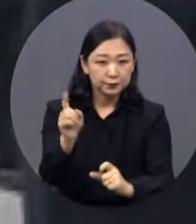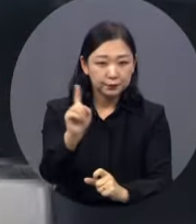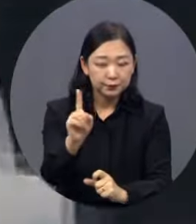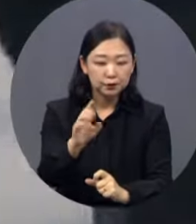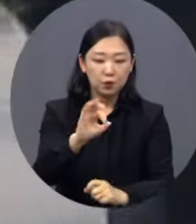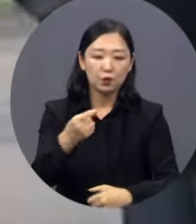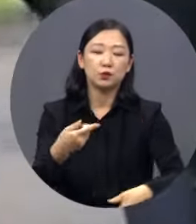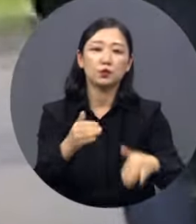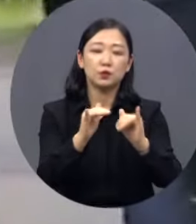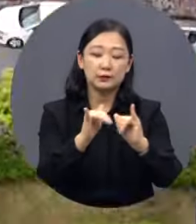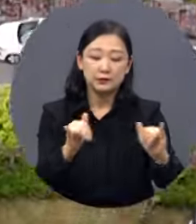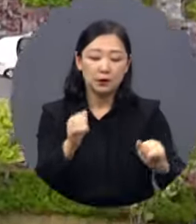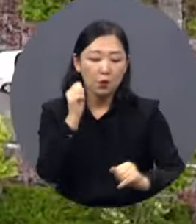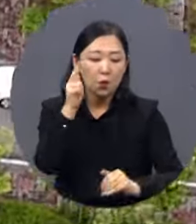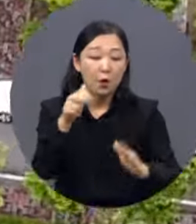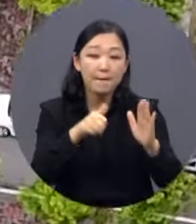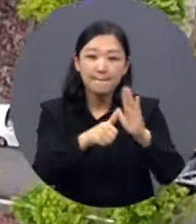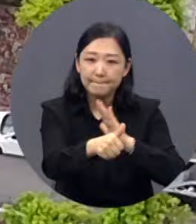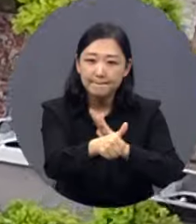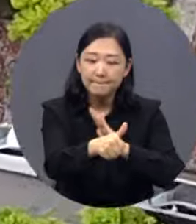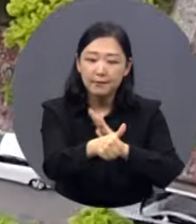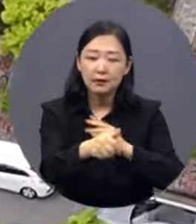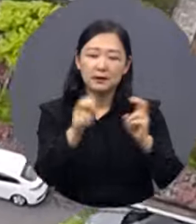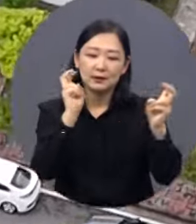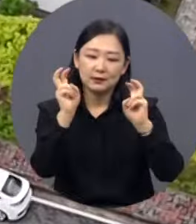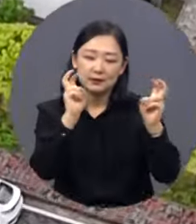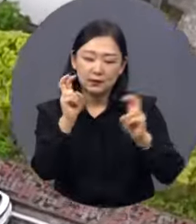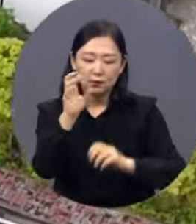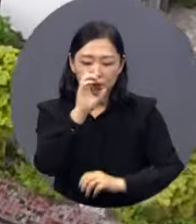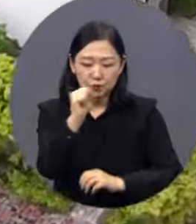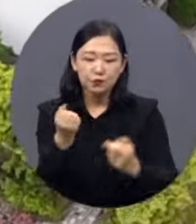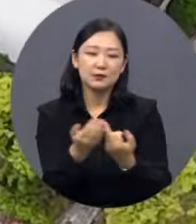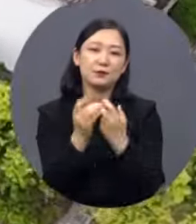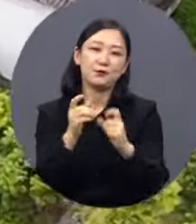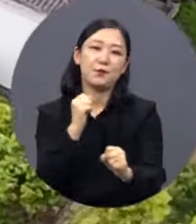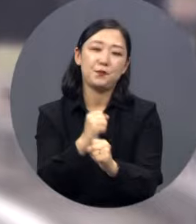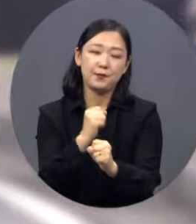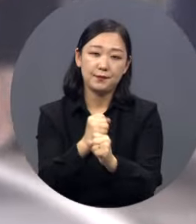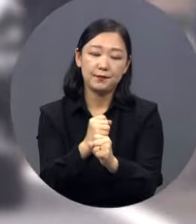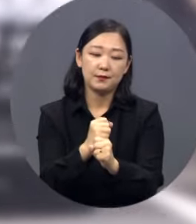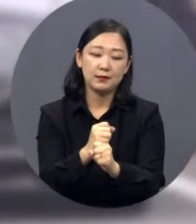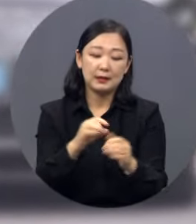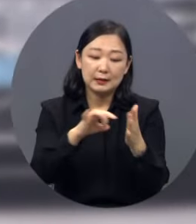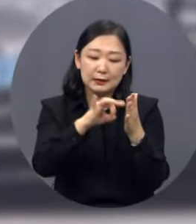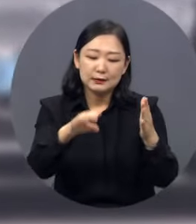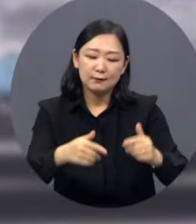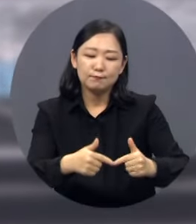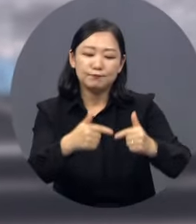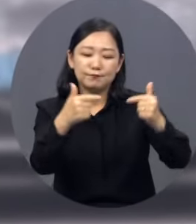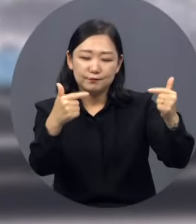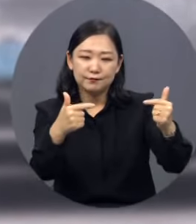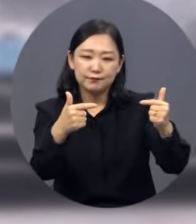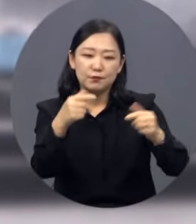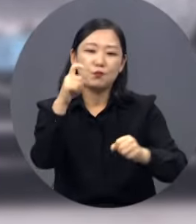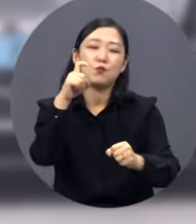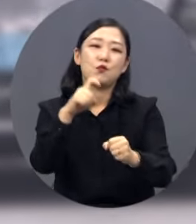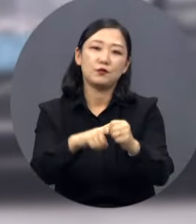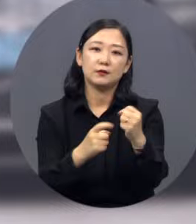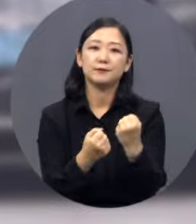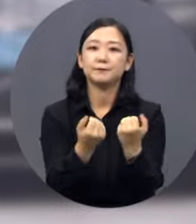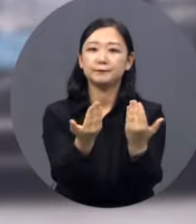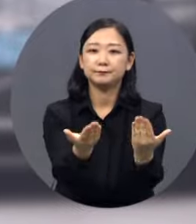우영훈 지사의 리조트 방문은 기업하기 좋은 제주를 만들어 세수를 늘리기 위한 차원이었다고